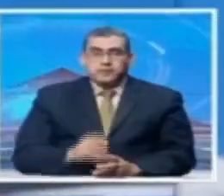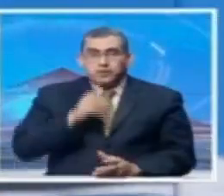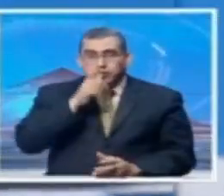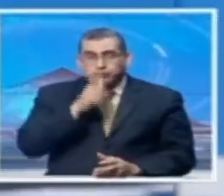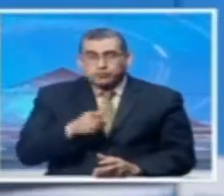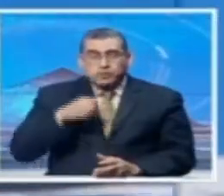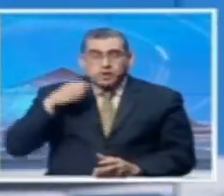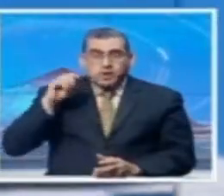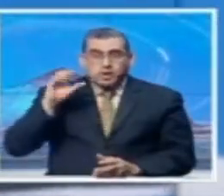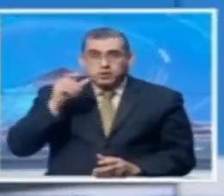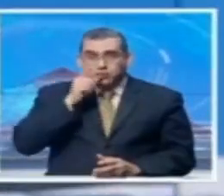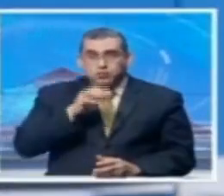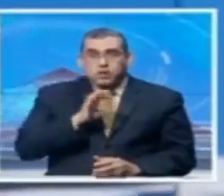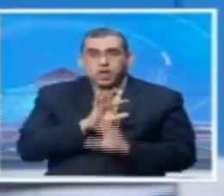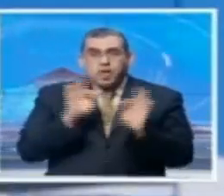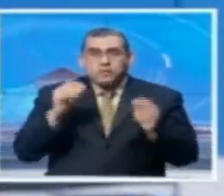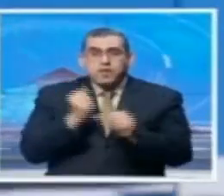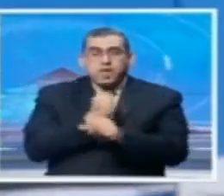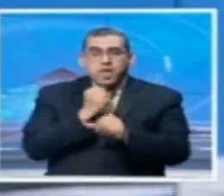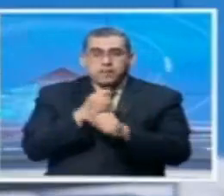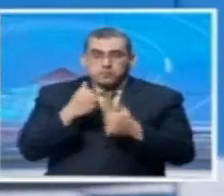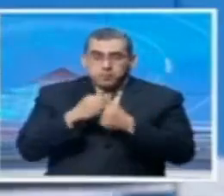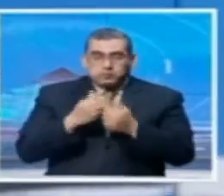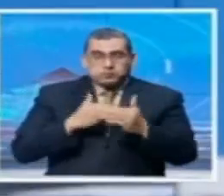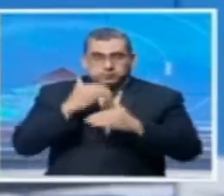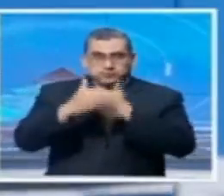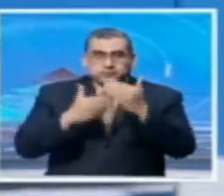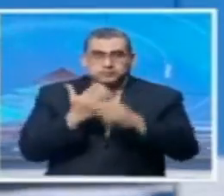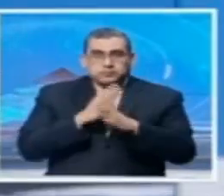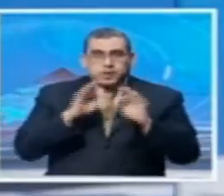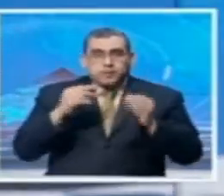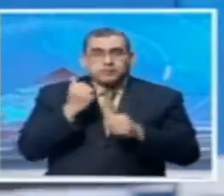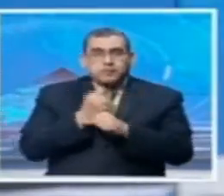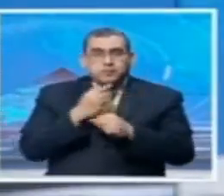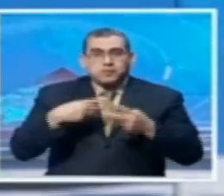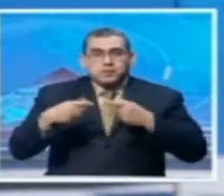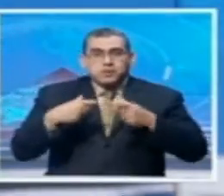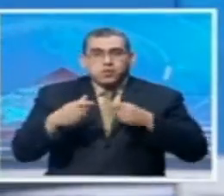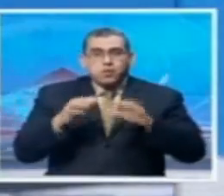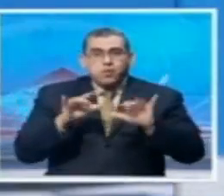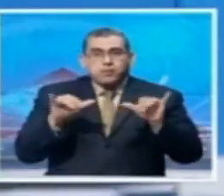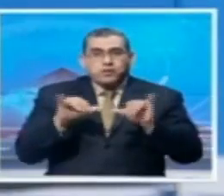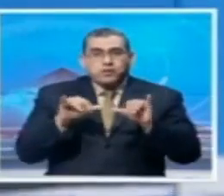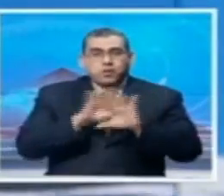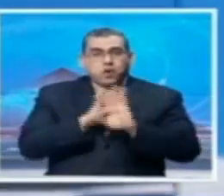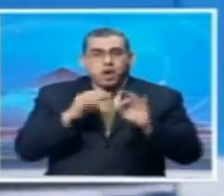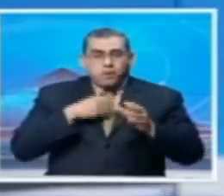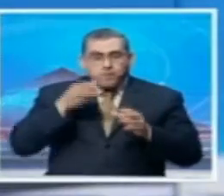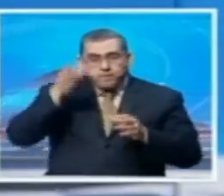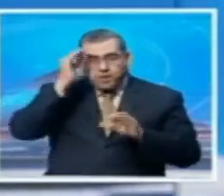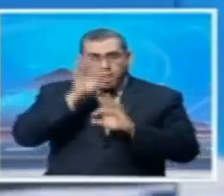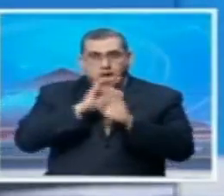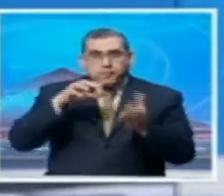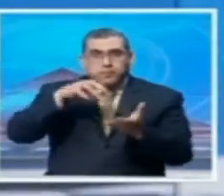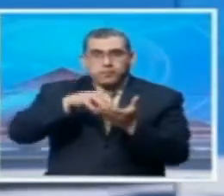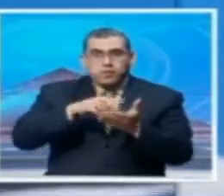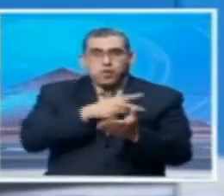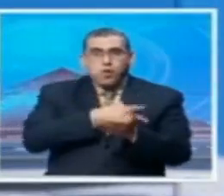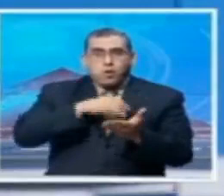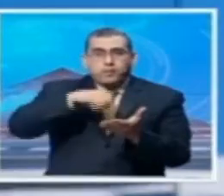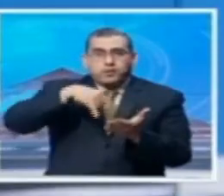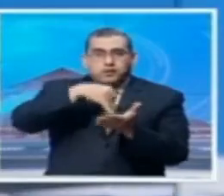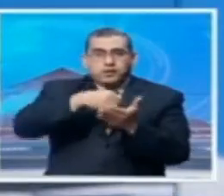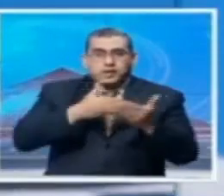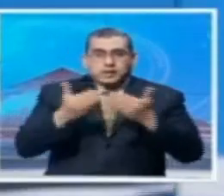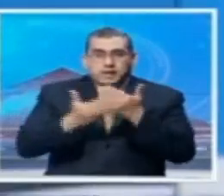وجه الرئيس عبد الفتاح السيسي باستكمال جوانب البنية الرقمية والمعلوماتية كافة والخاصة